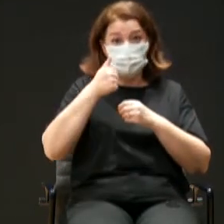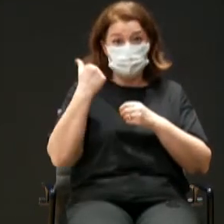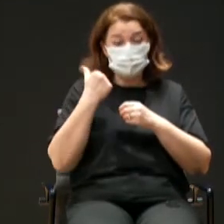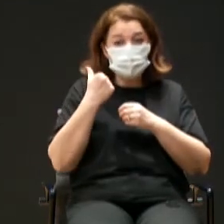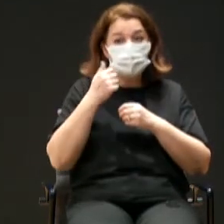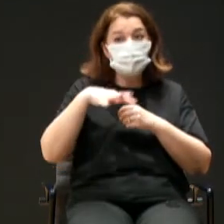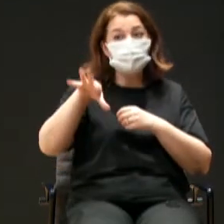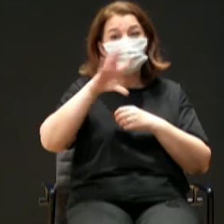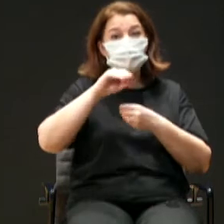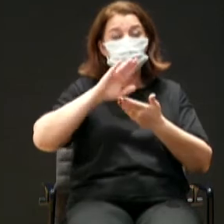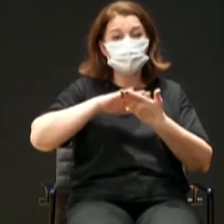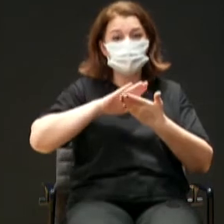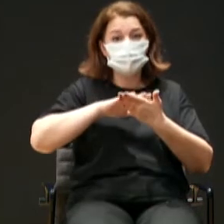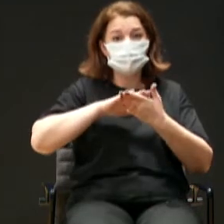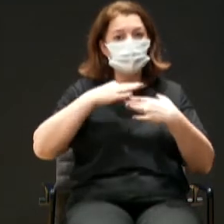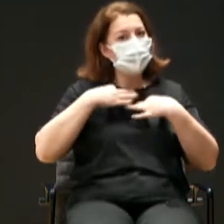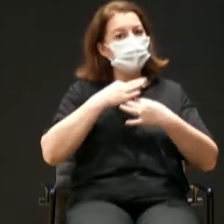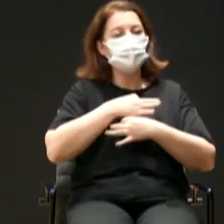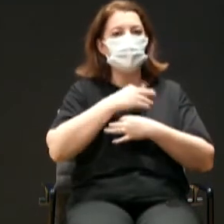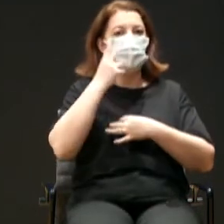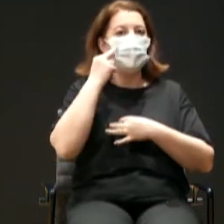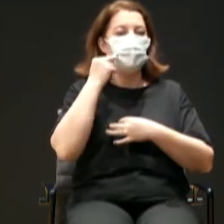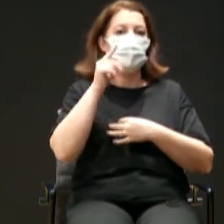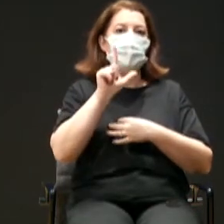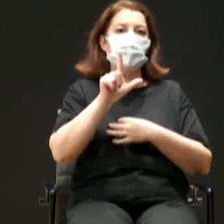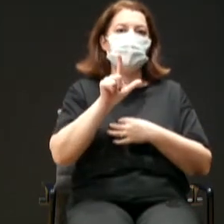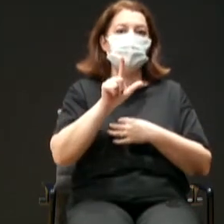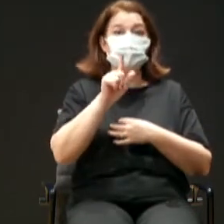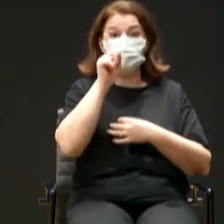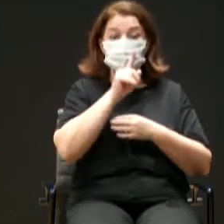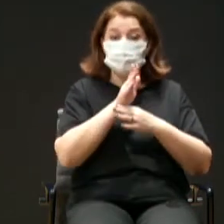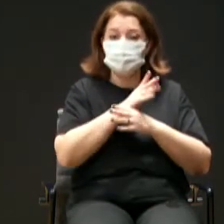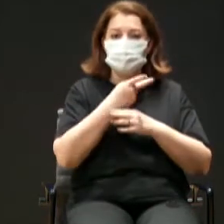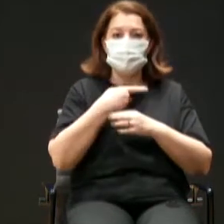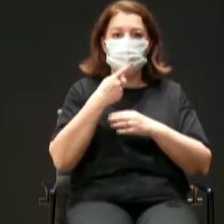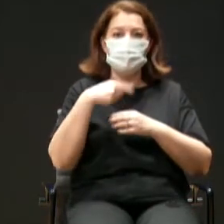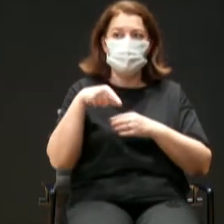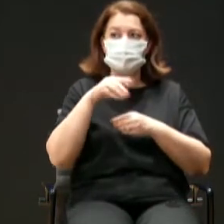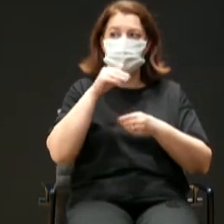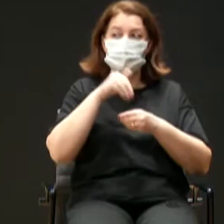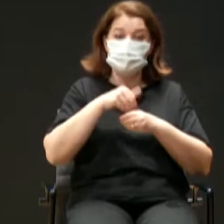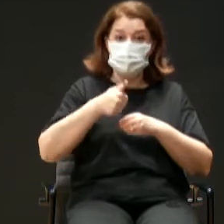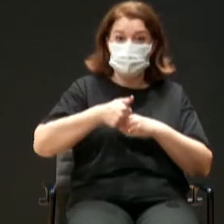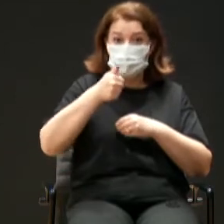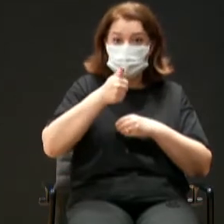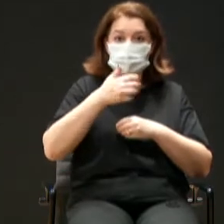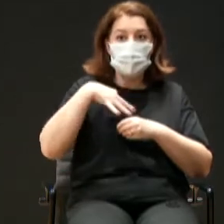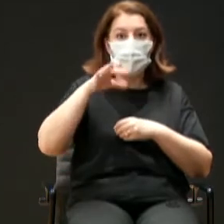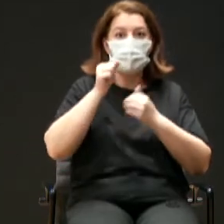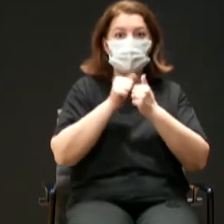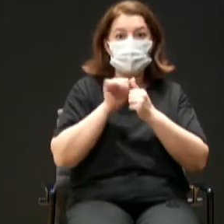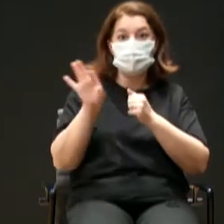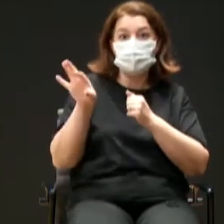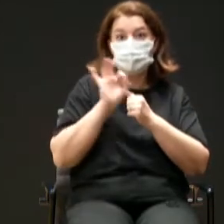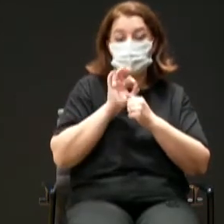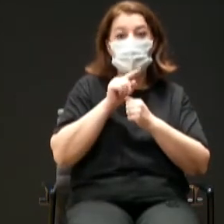bütün arkadaşlarımızın saygılı olması gerekiyor. Çünkü biz meclis başkanını birlikte seçiyoruz.